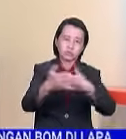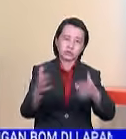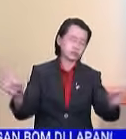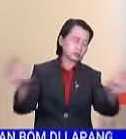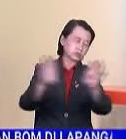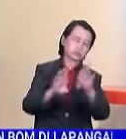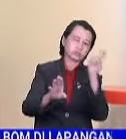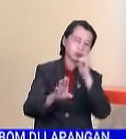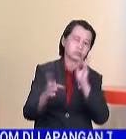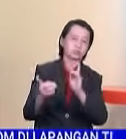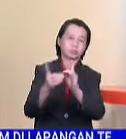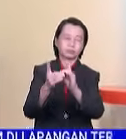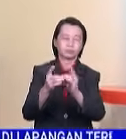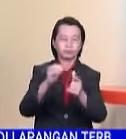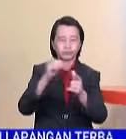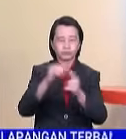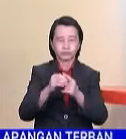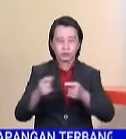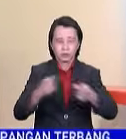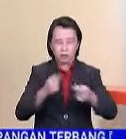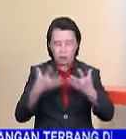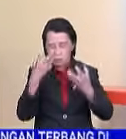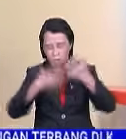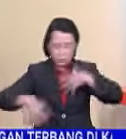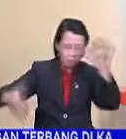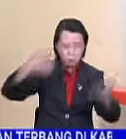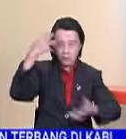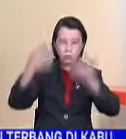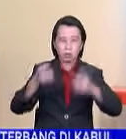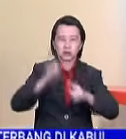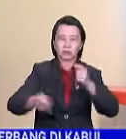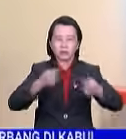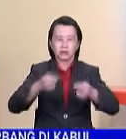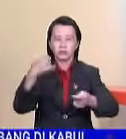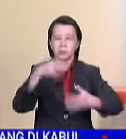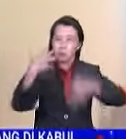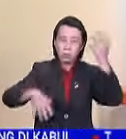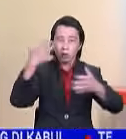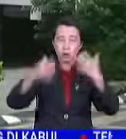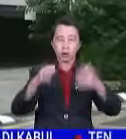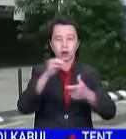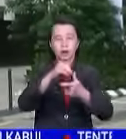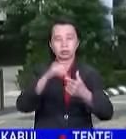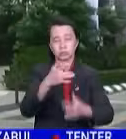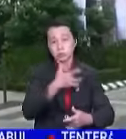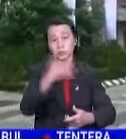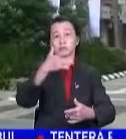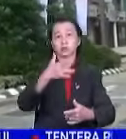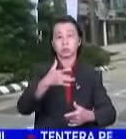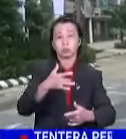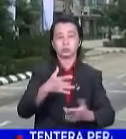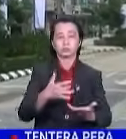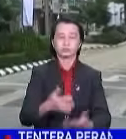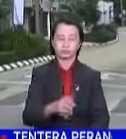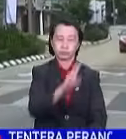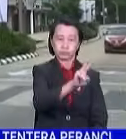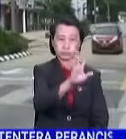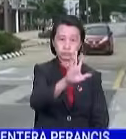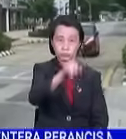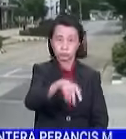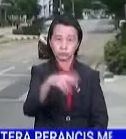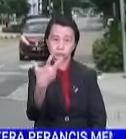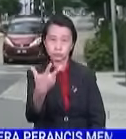mereka yang gagal untuk bahwa kemarahan sensitif sejak 25 most